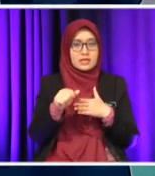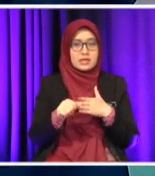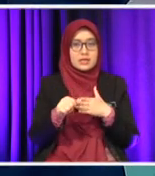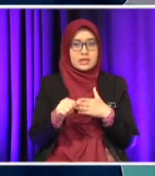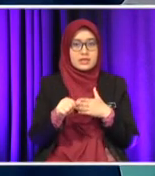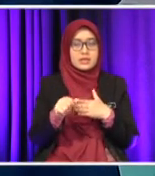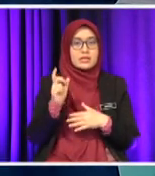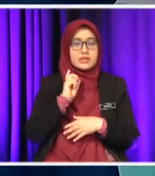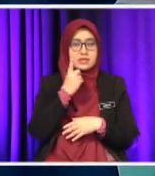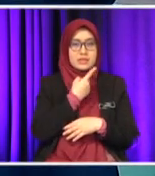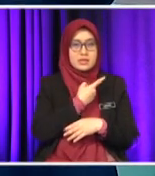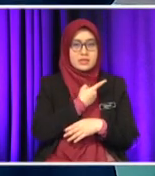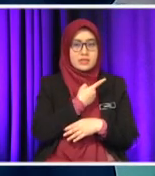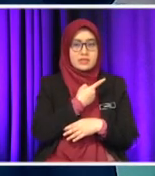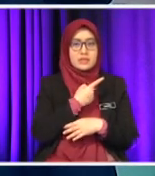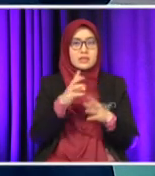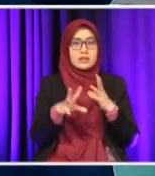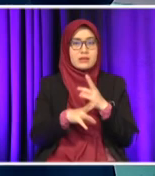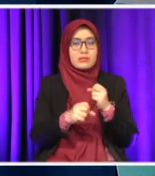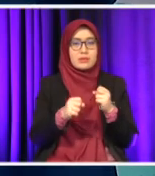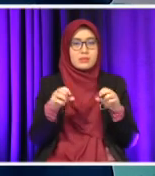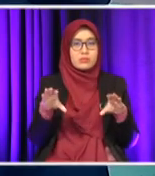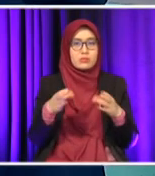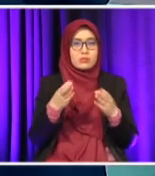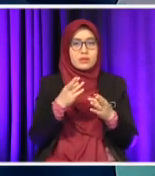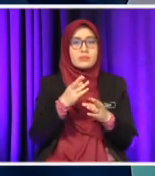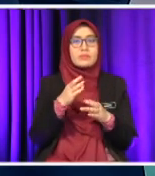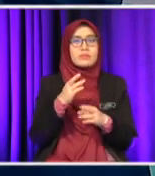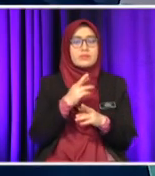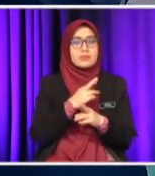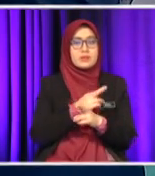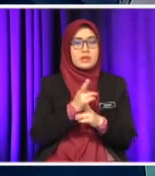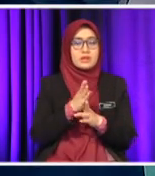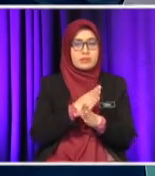dapat memasarkan produk kita sehingga dapat bencana keuntungan